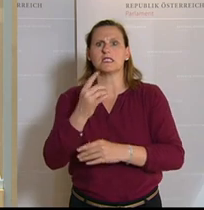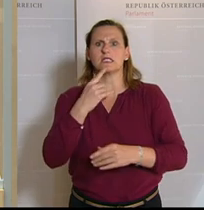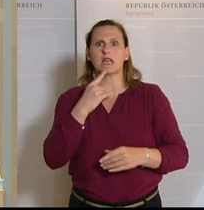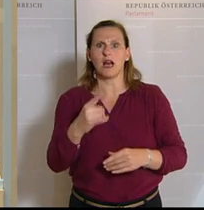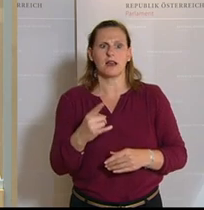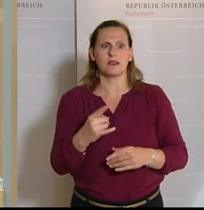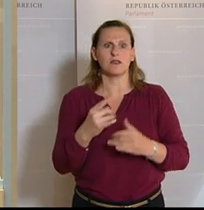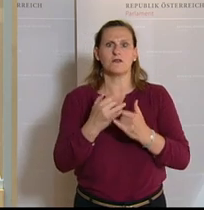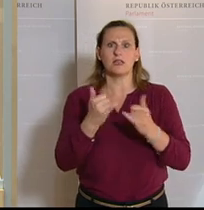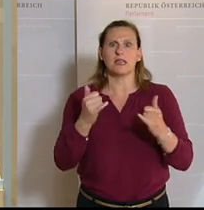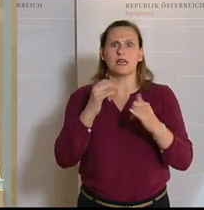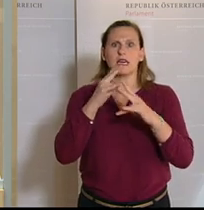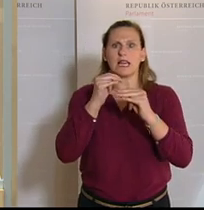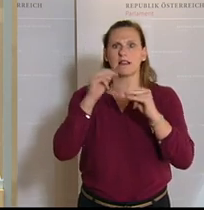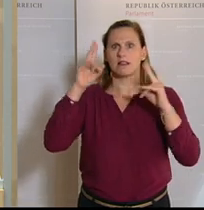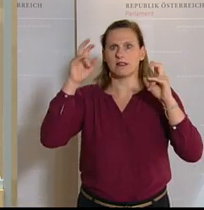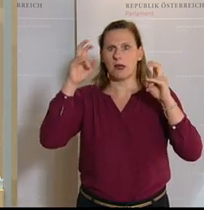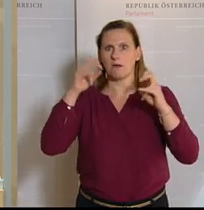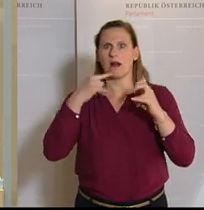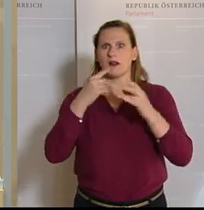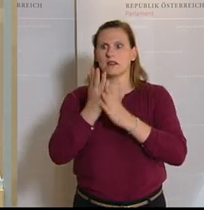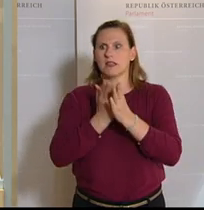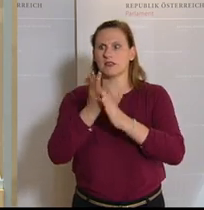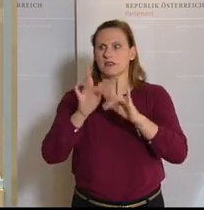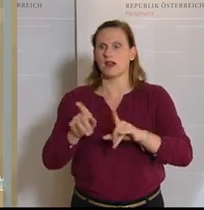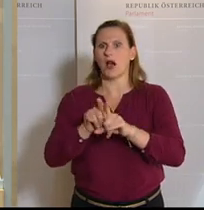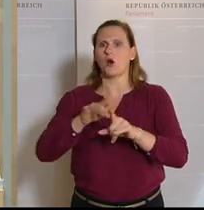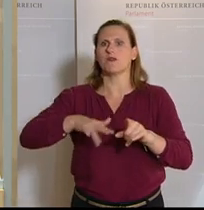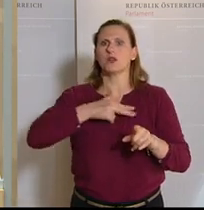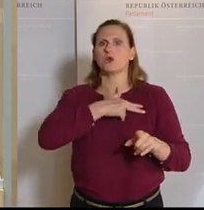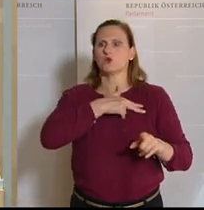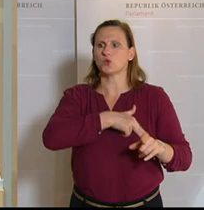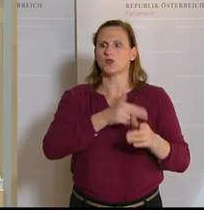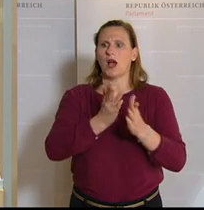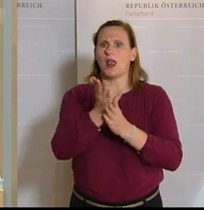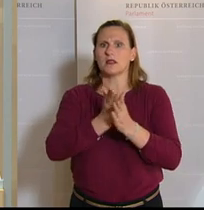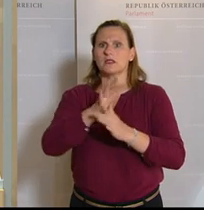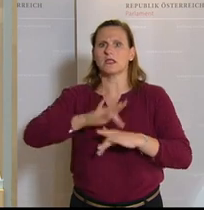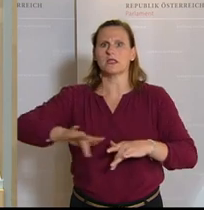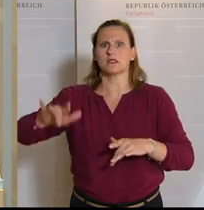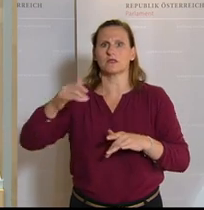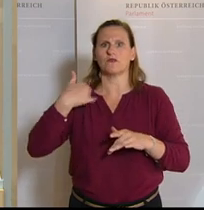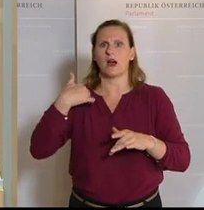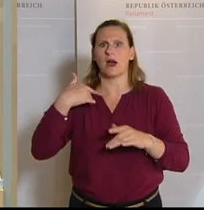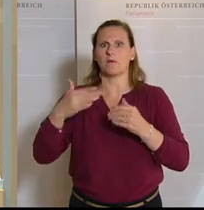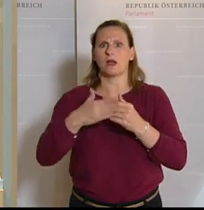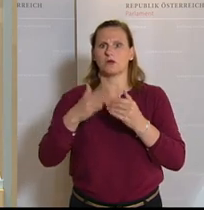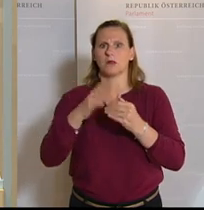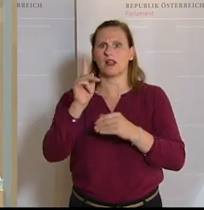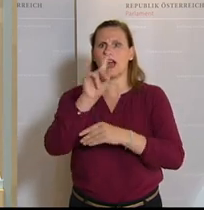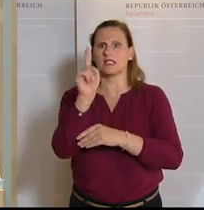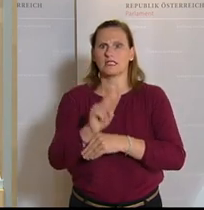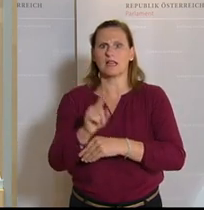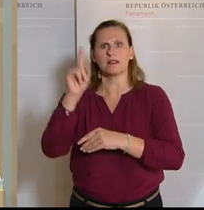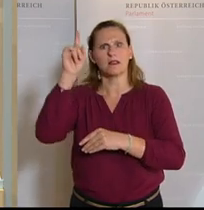Auslandszivildiener irgendwie reden, ja, die ihren Dienst ja auch irgendwo im sozialen Dienst, auch irgendwo in den KZ-Gedenkstätten stattfinden oder